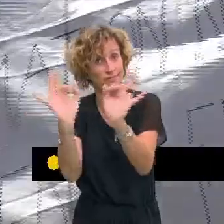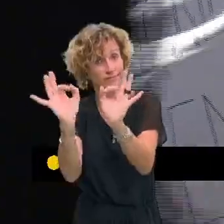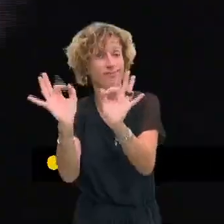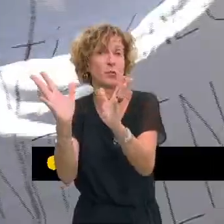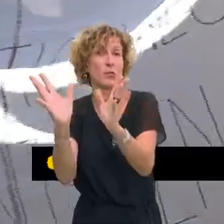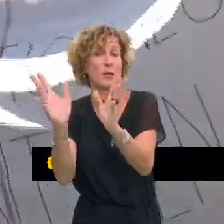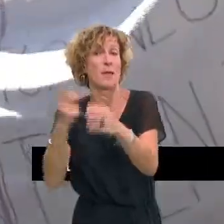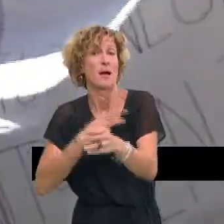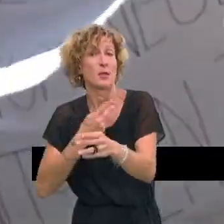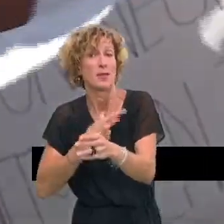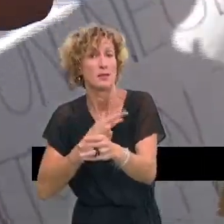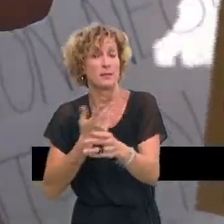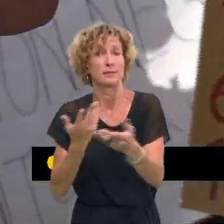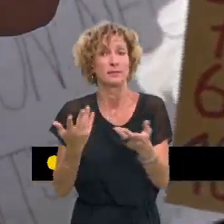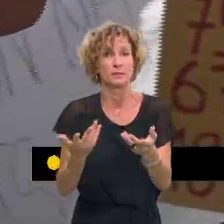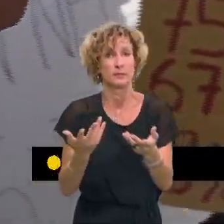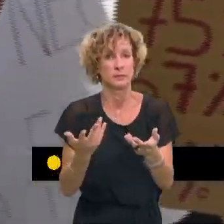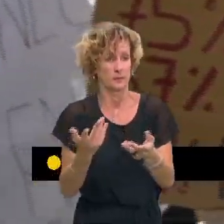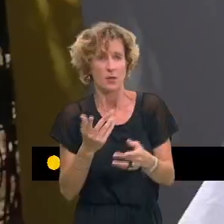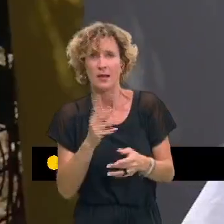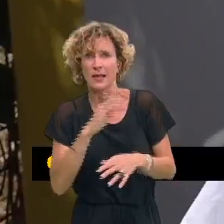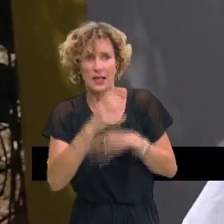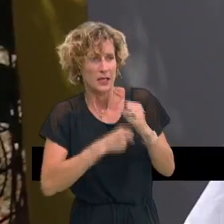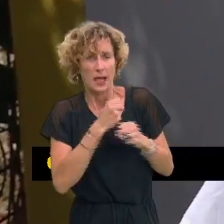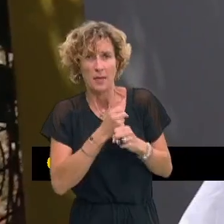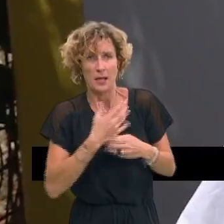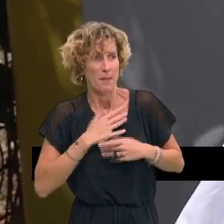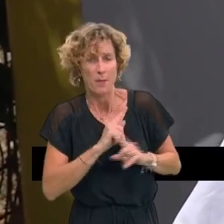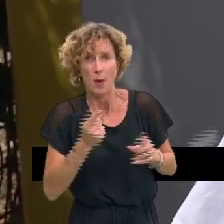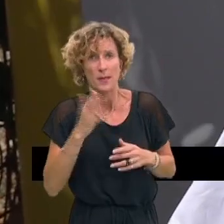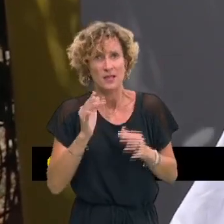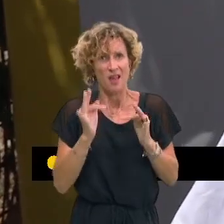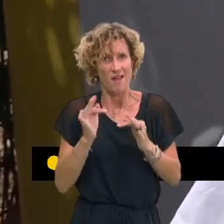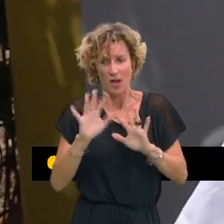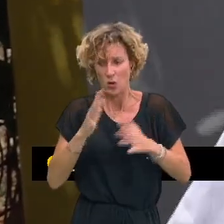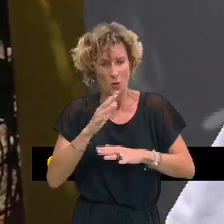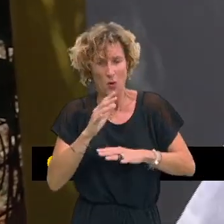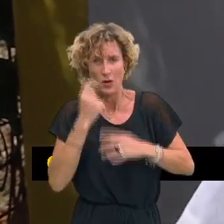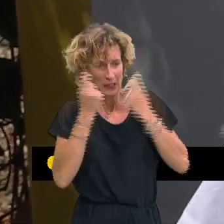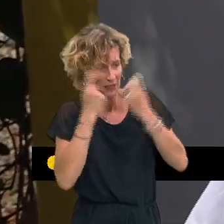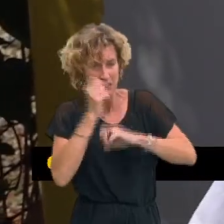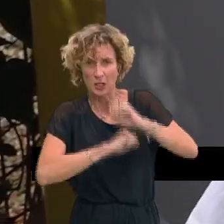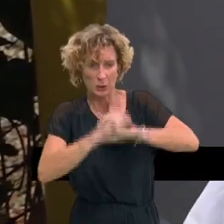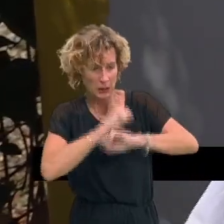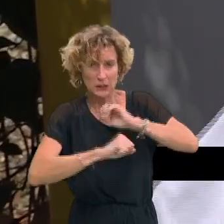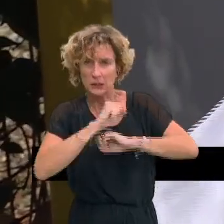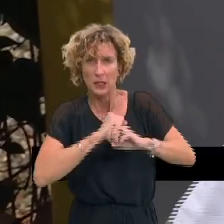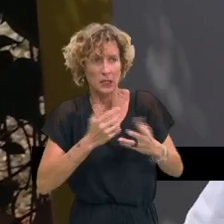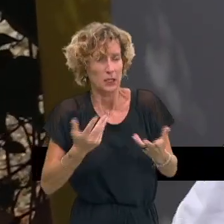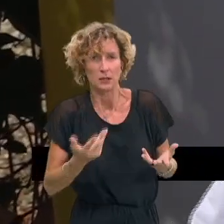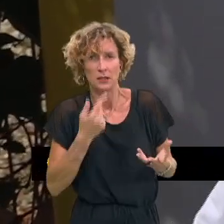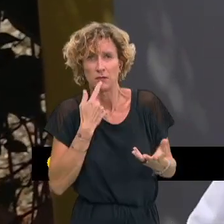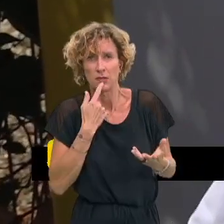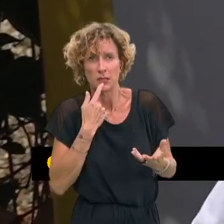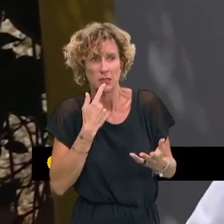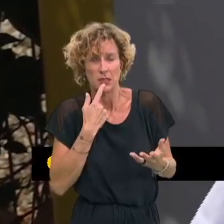ou en banlieue délaissée. C'est pas la 4e année que nous craignons, c'est la façon dont elle a été mise en place. Elle a été faite contre